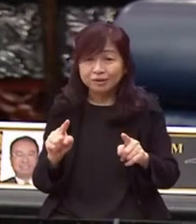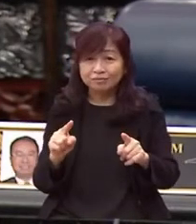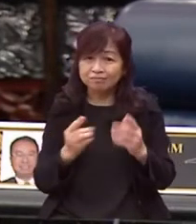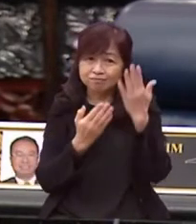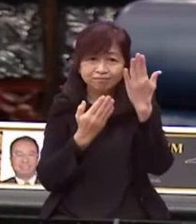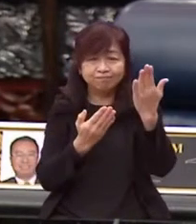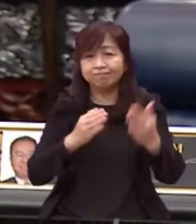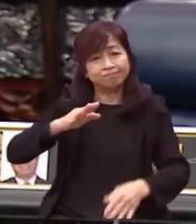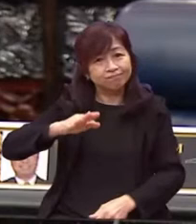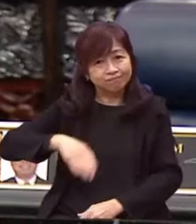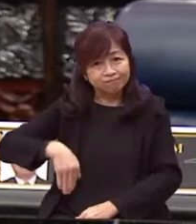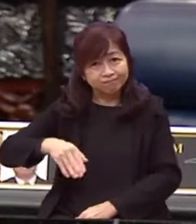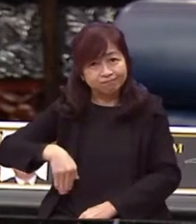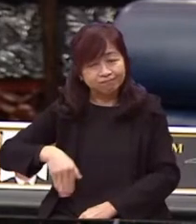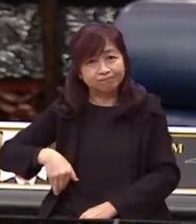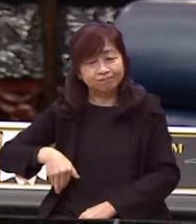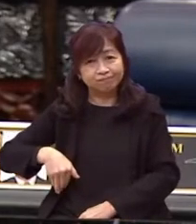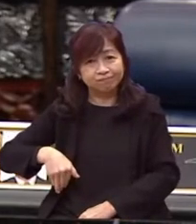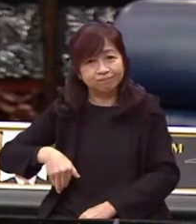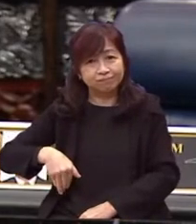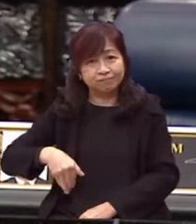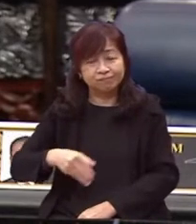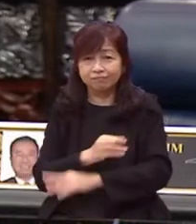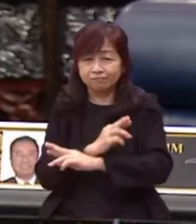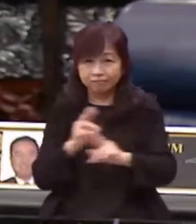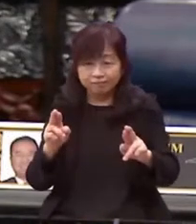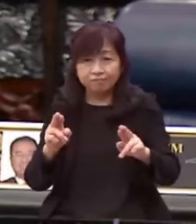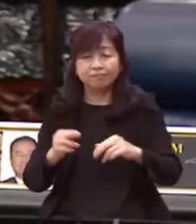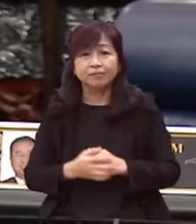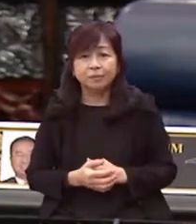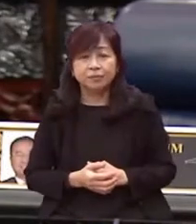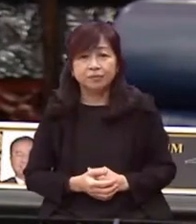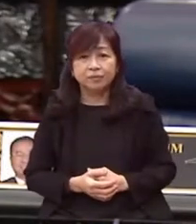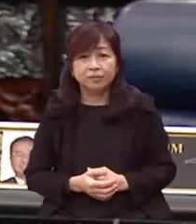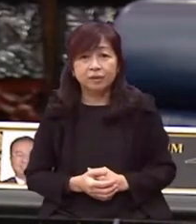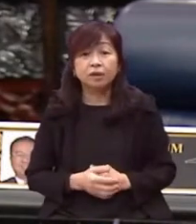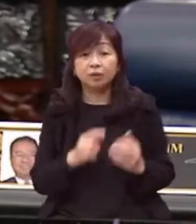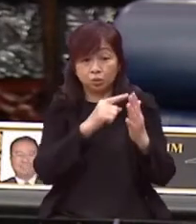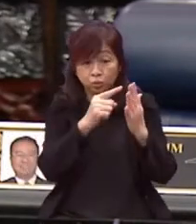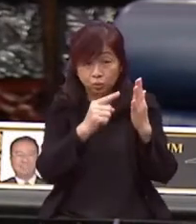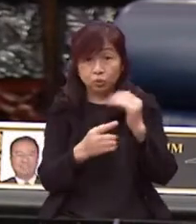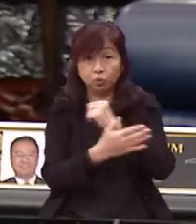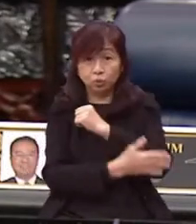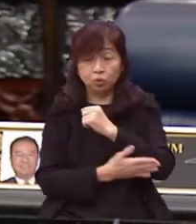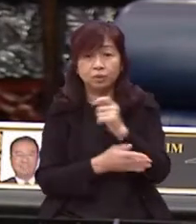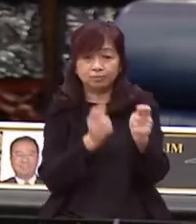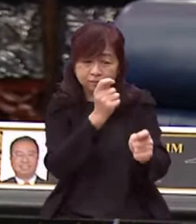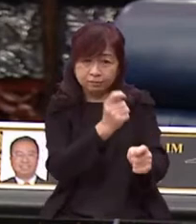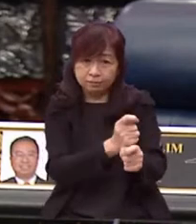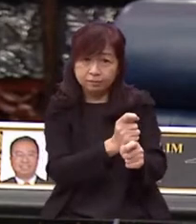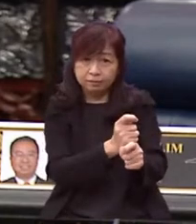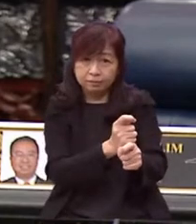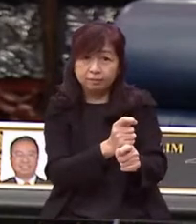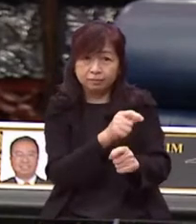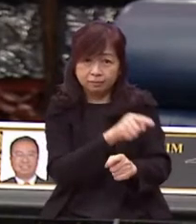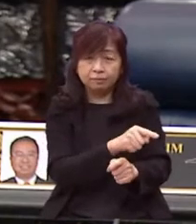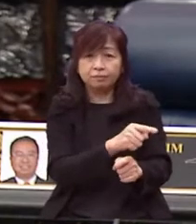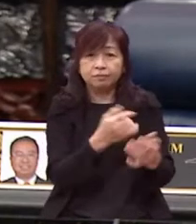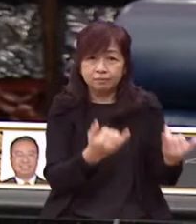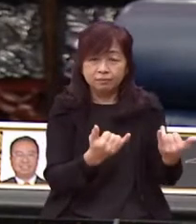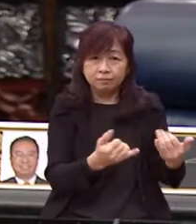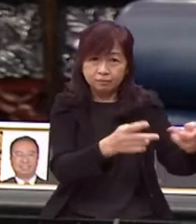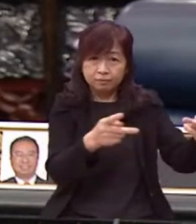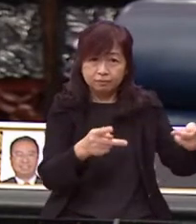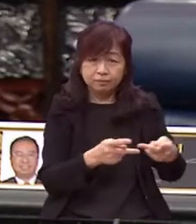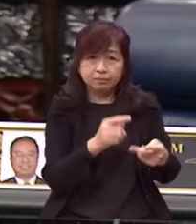belum lagi direalisasikan dan negara masih lagi kekal di lokasi tersebut tentang